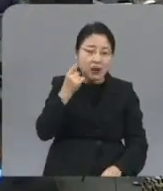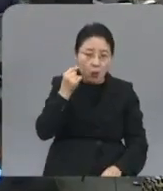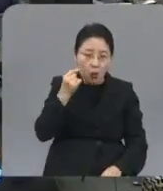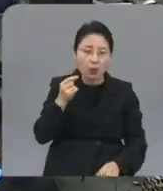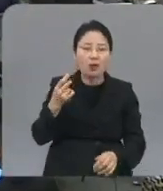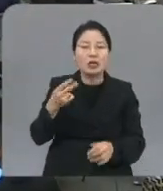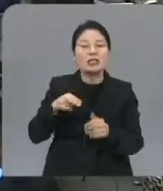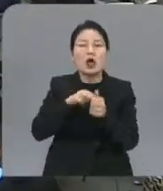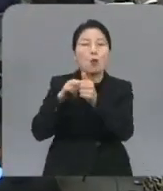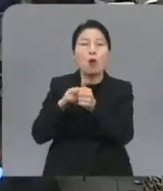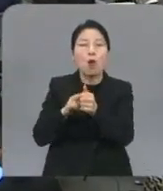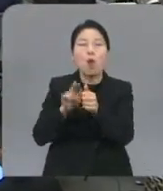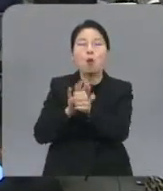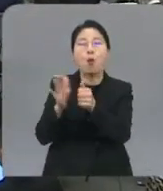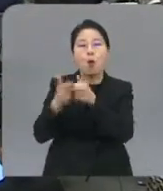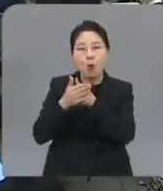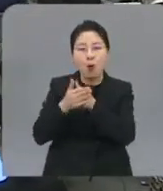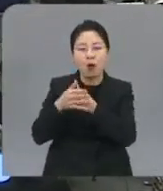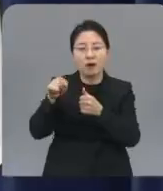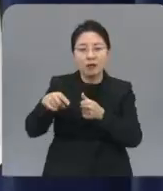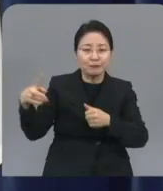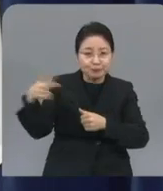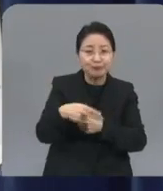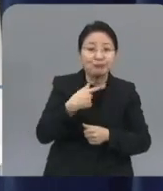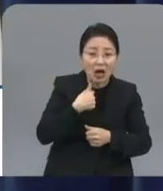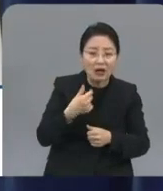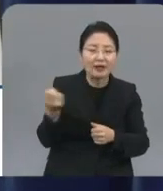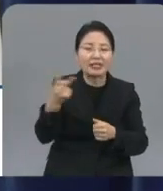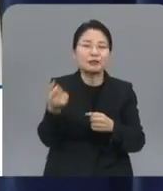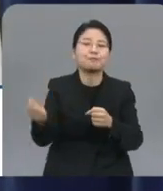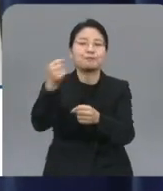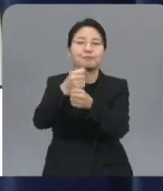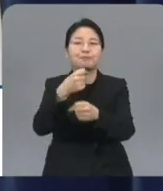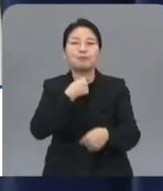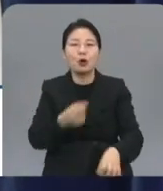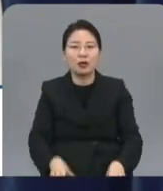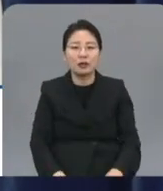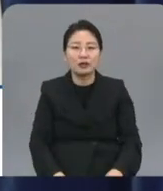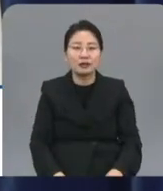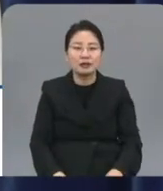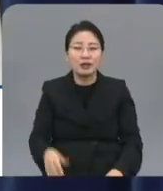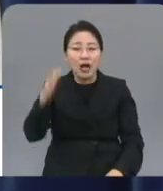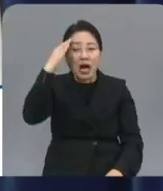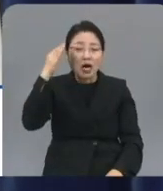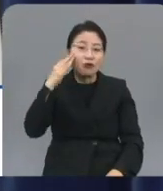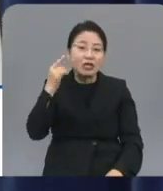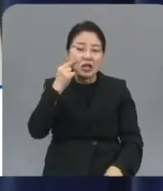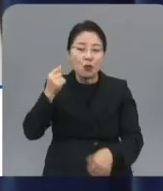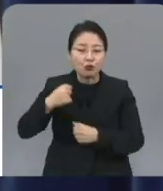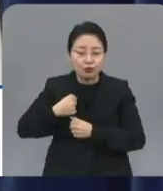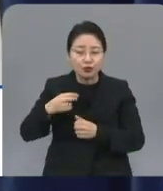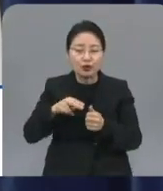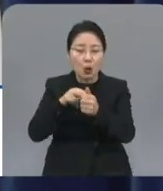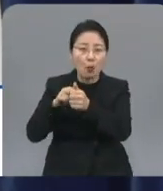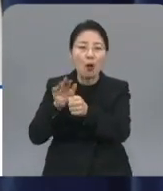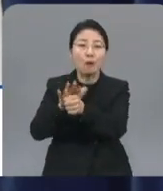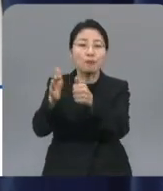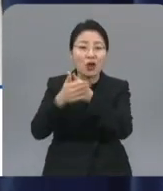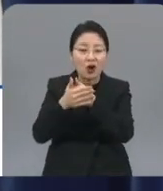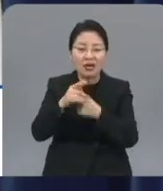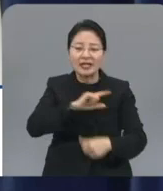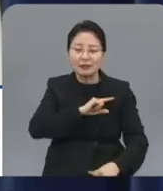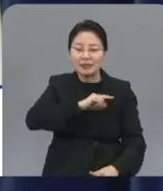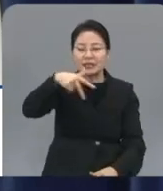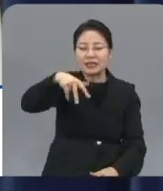维持，但在法律地位上一直处于不稳定状态。尹锡悦在联合记者会上表